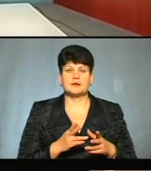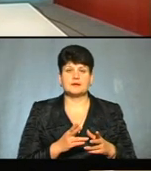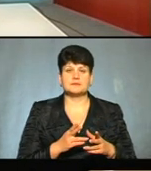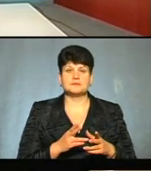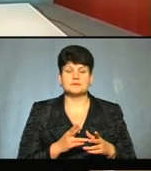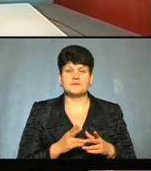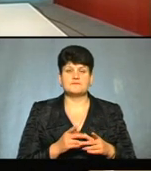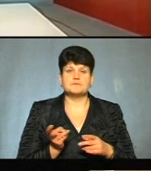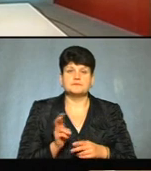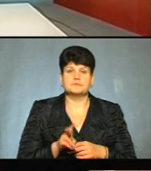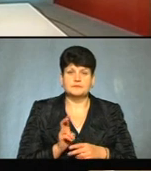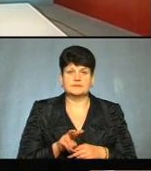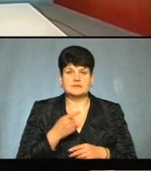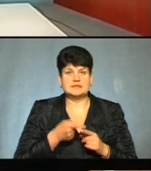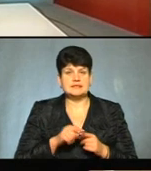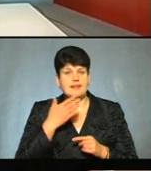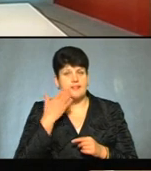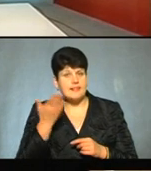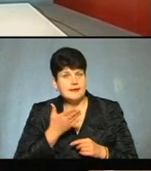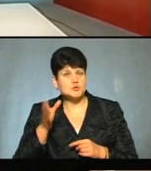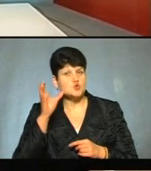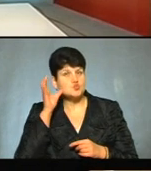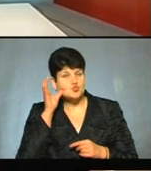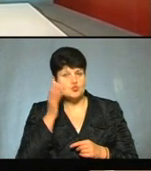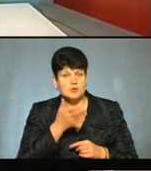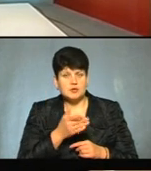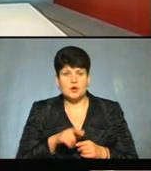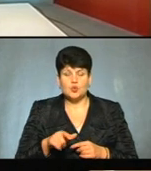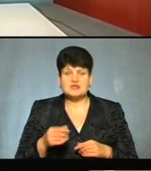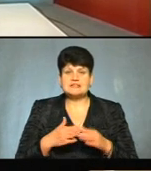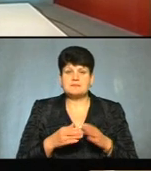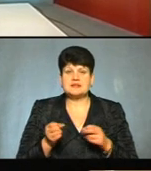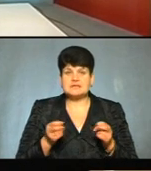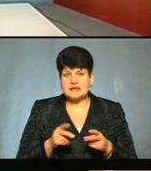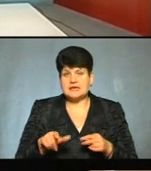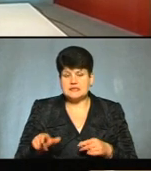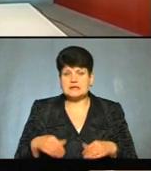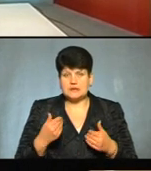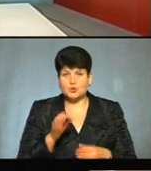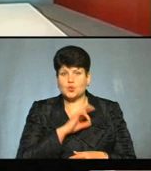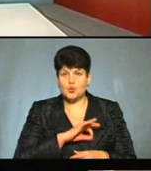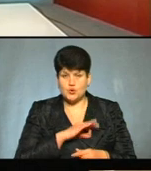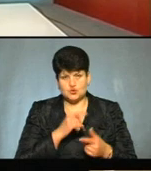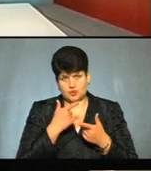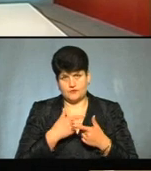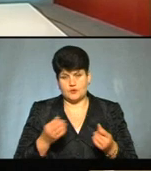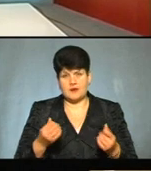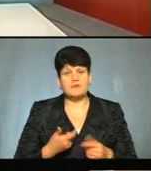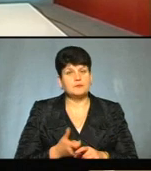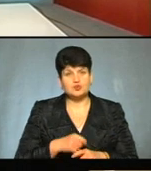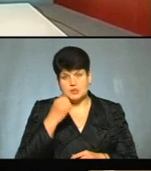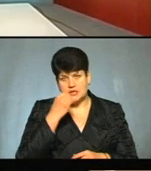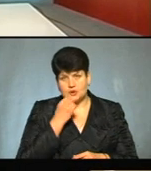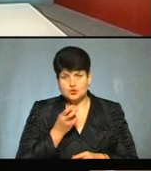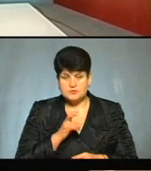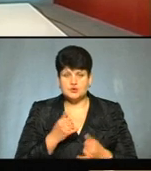безпеки, відвідувати такі лекції, слухати їх, бо люди, спеціалісти, направду дають корисну інформацію. Я